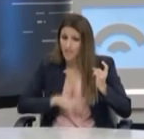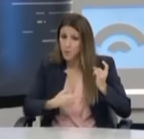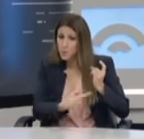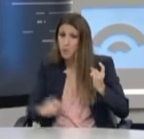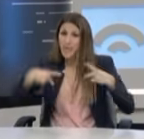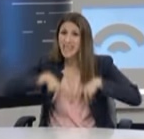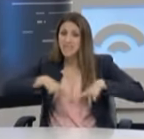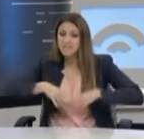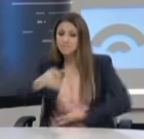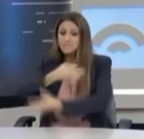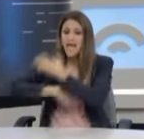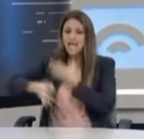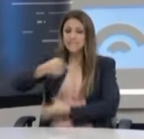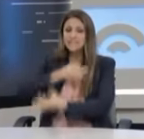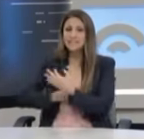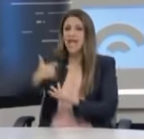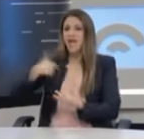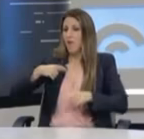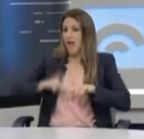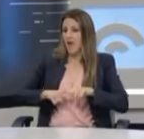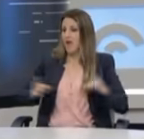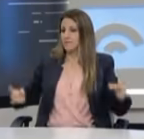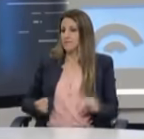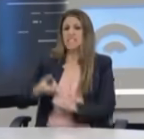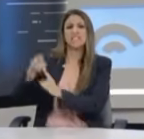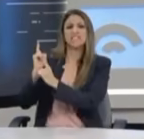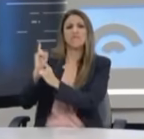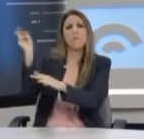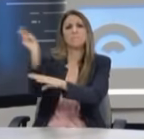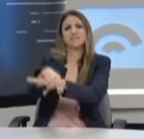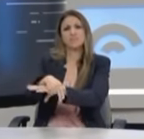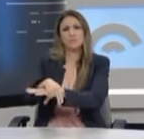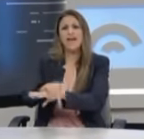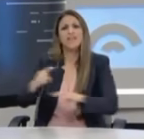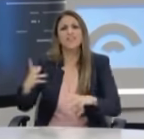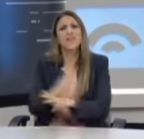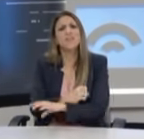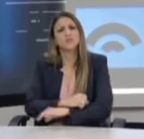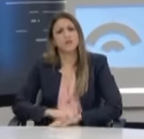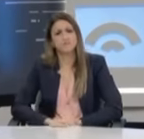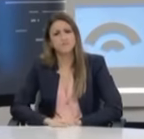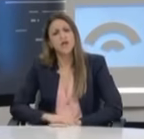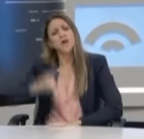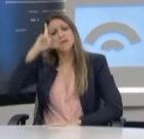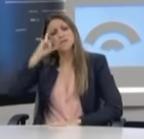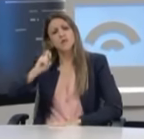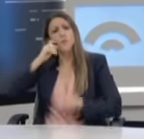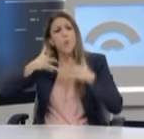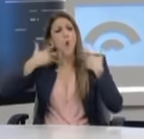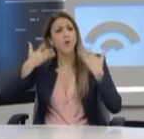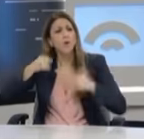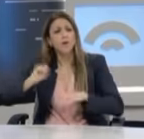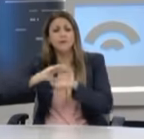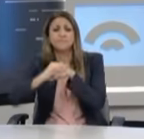εξηγήσετε τι ακριβώς κερδίζει η Ελλάδα από αυτή τη συμφωνία, εκτός από τα καλά λόγια τα οποία θα εισπράξετε